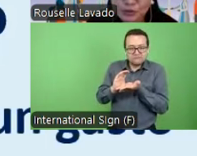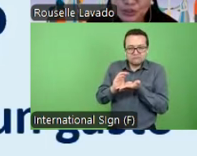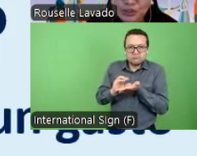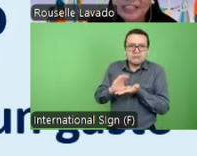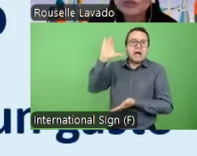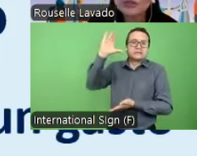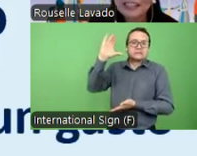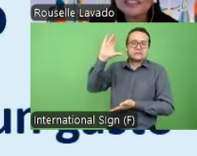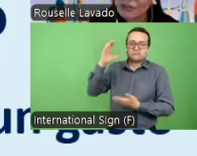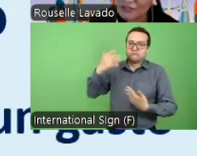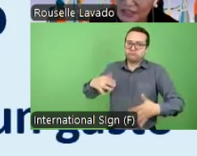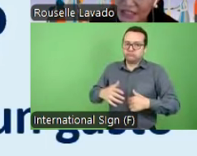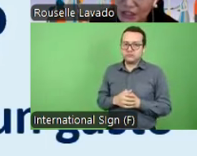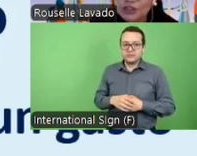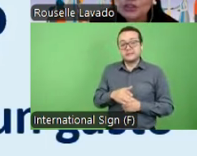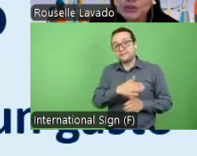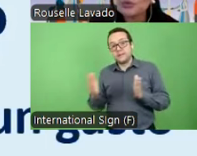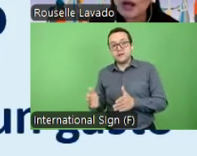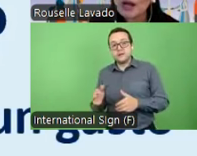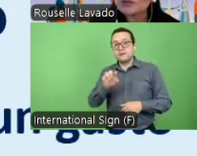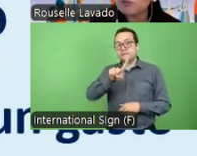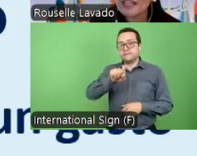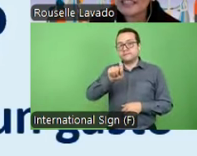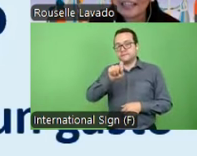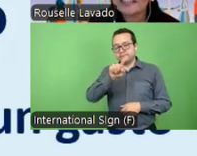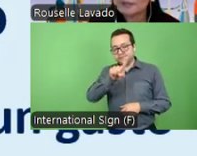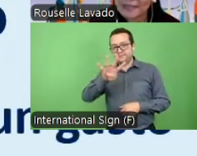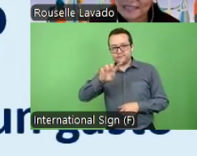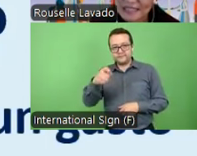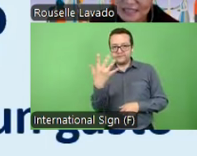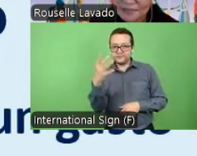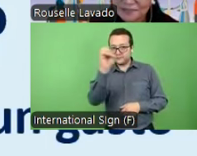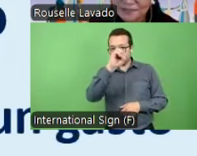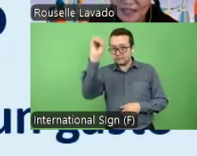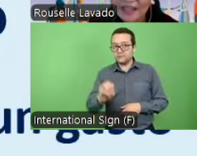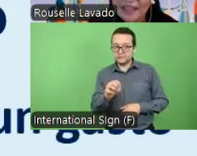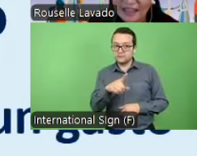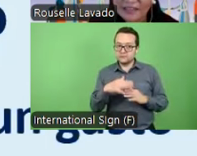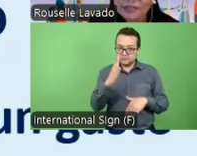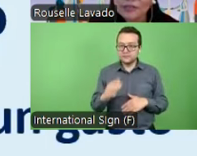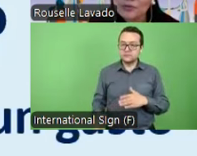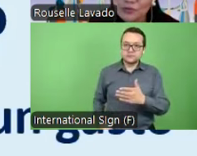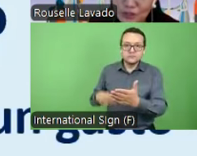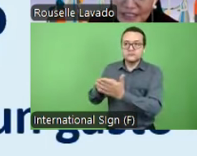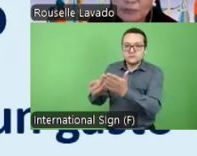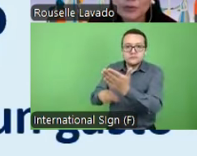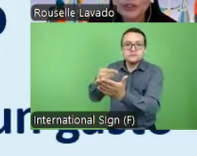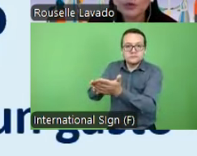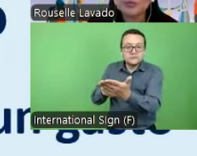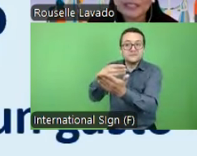14,5% sont poussés plus au-delà dans une situation de pauvreté relative en raison des dépenses de